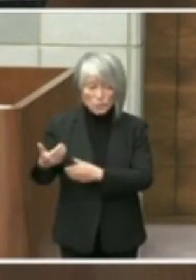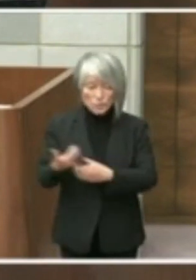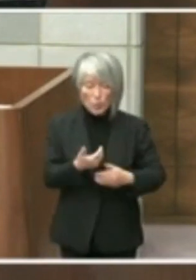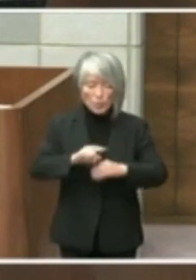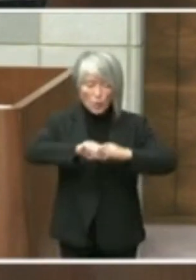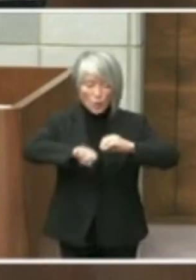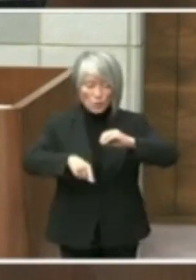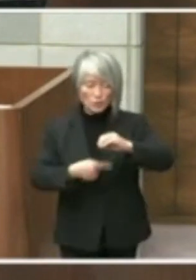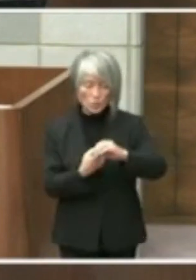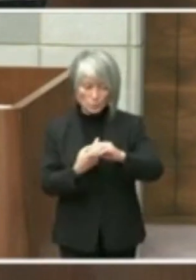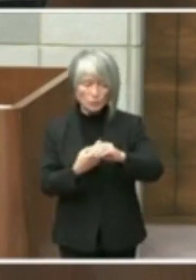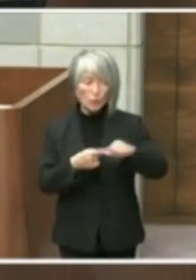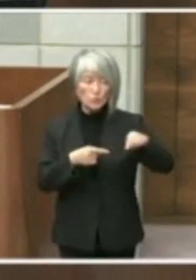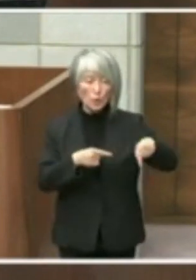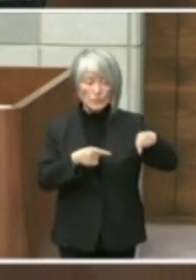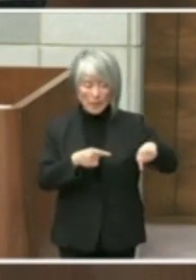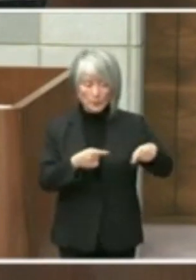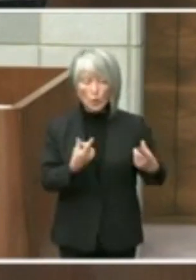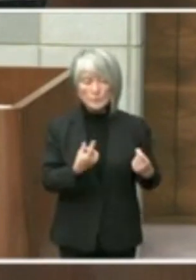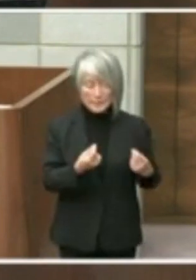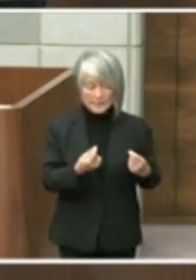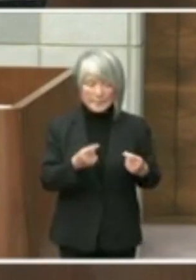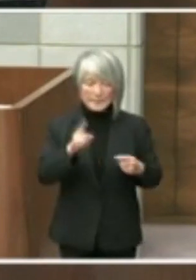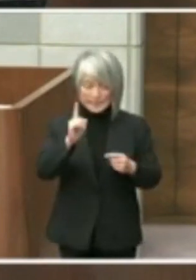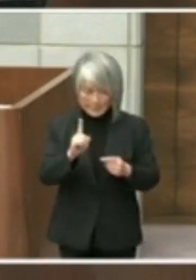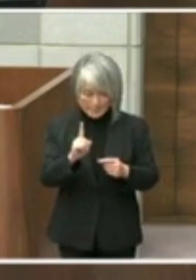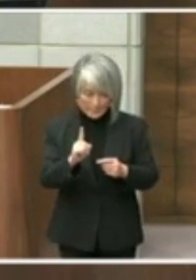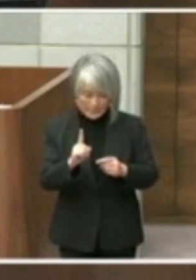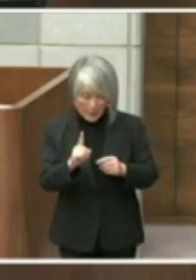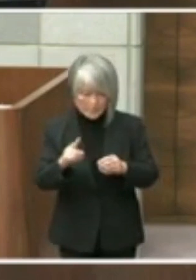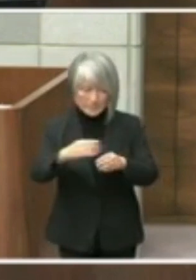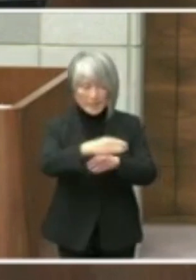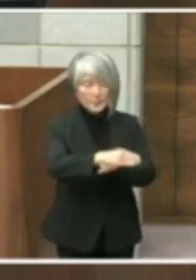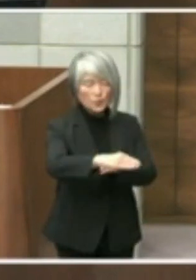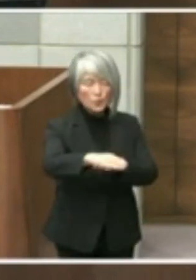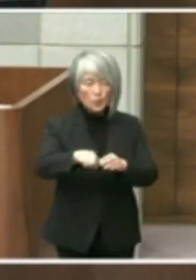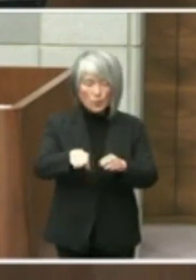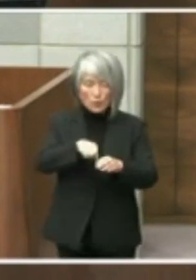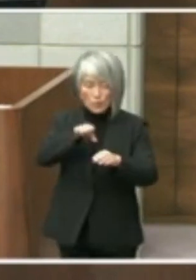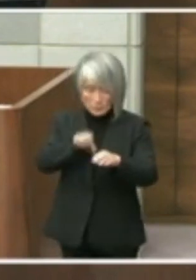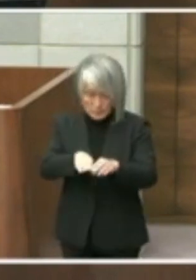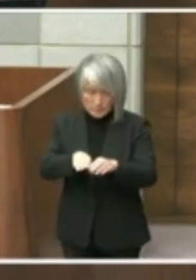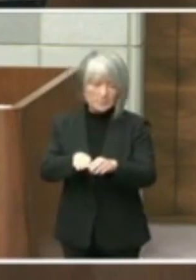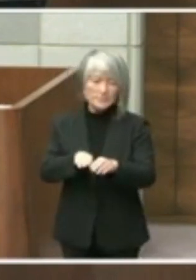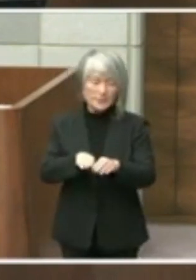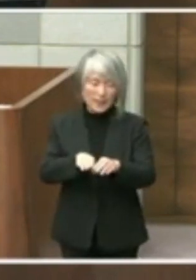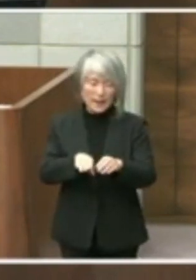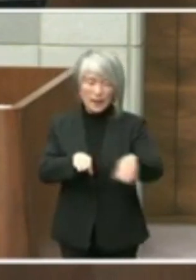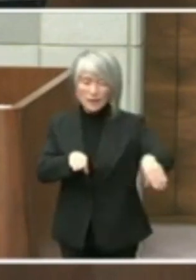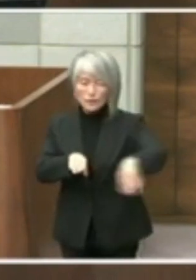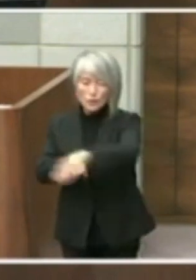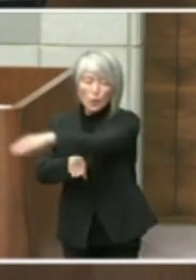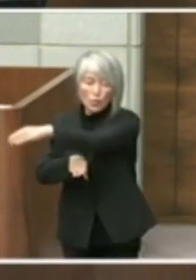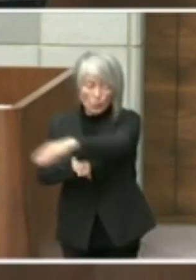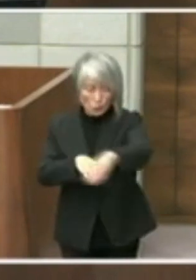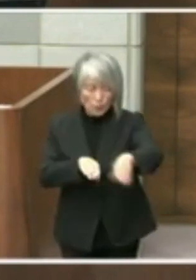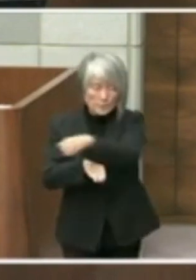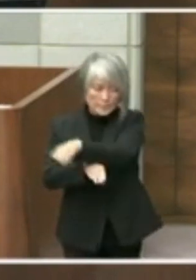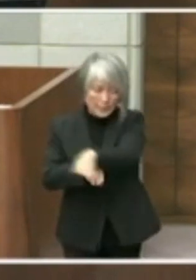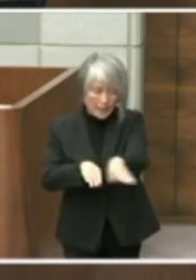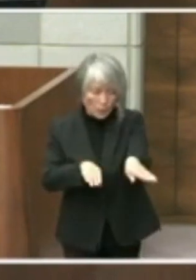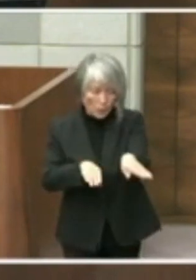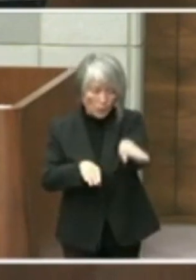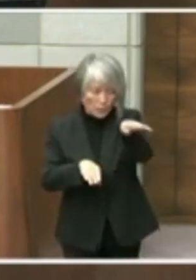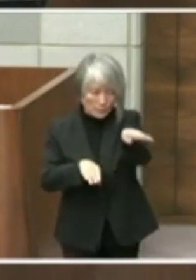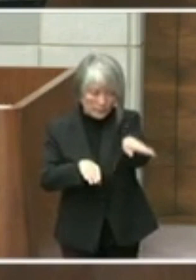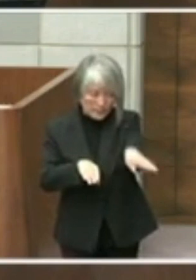庁舎でも行っているように、一旦敷地内に車両を停車させた後、道路を走行する車両が停